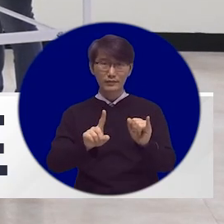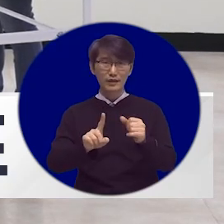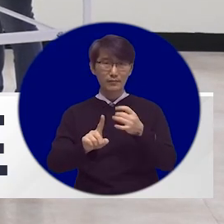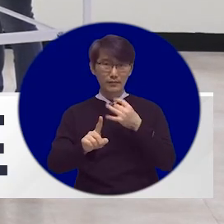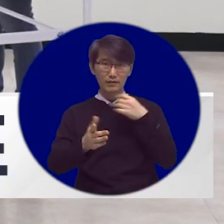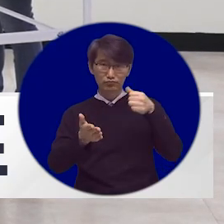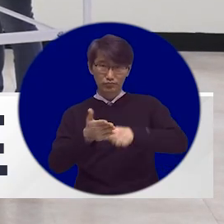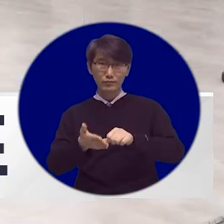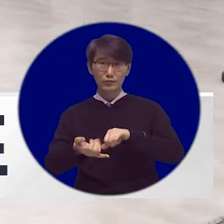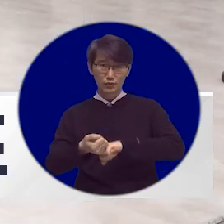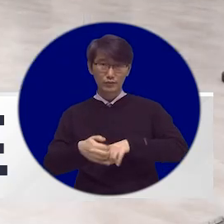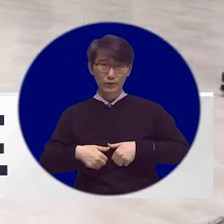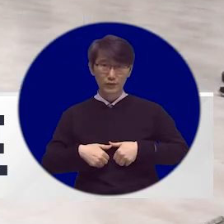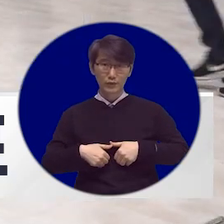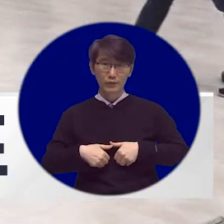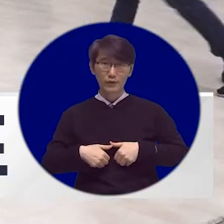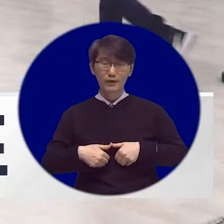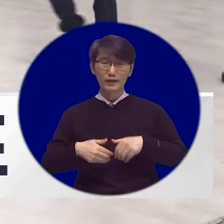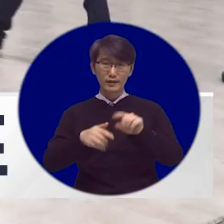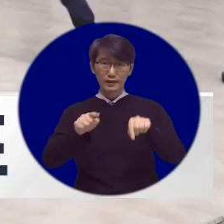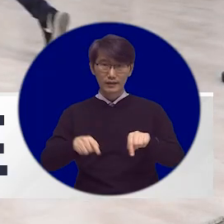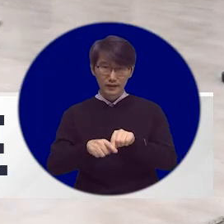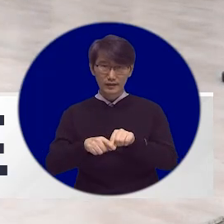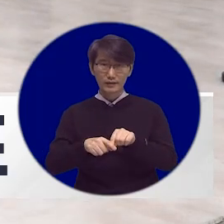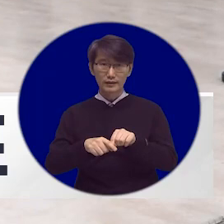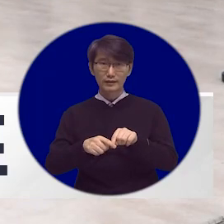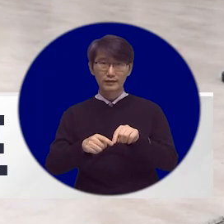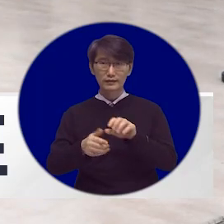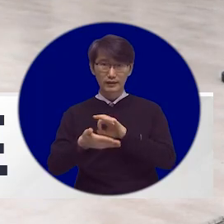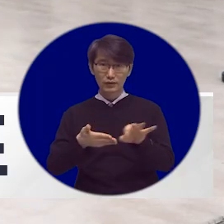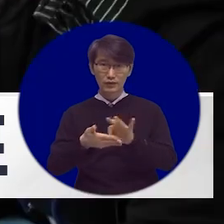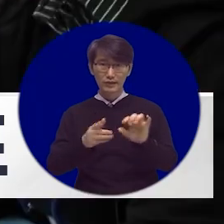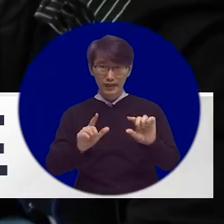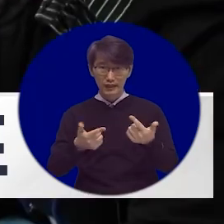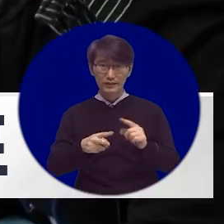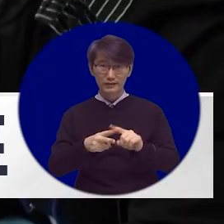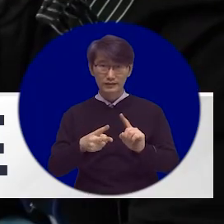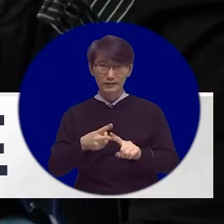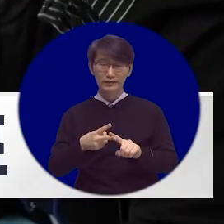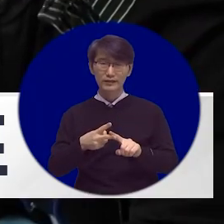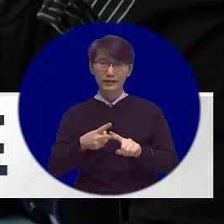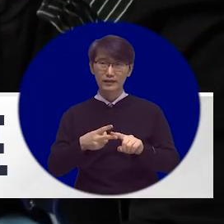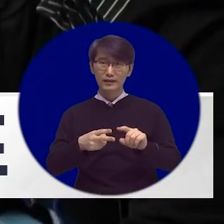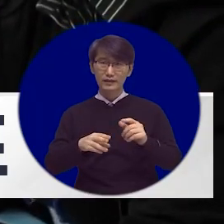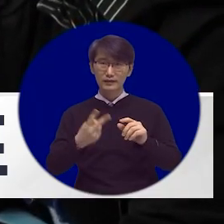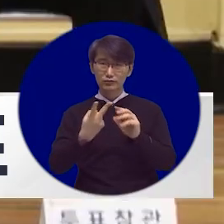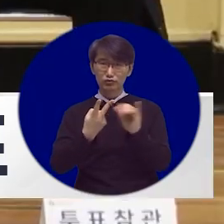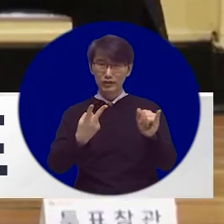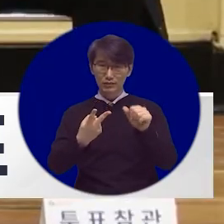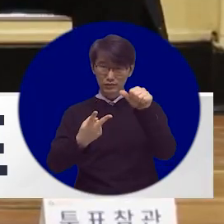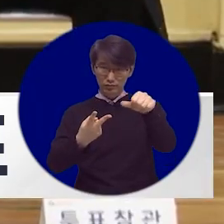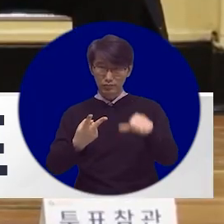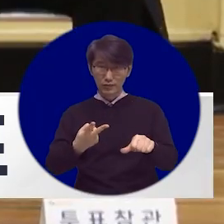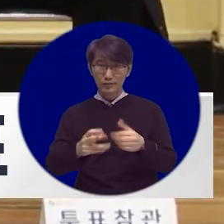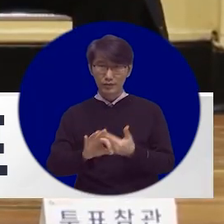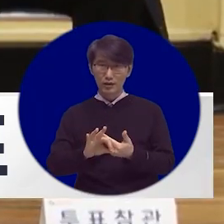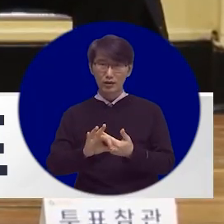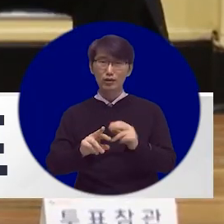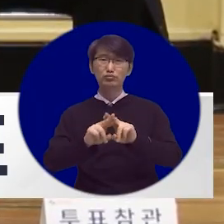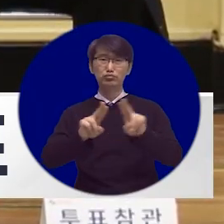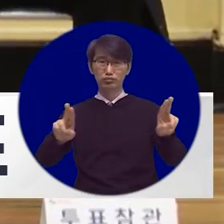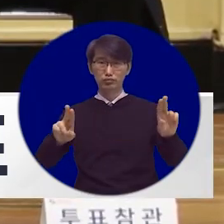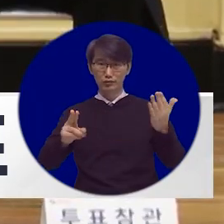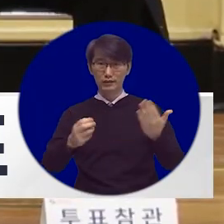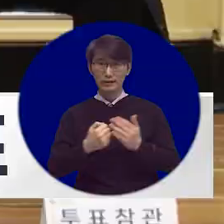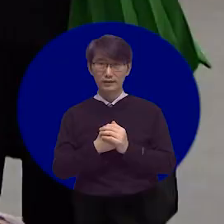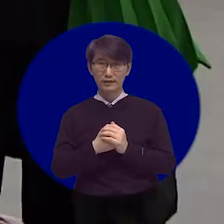후보자에게만 기표해야 합니다. 기표소에 비치된 기표 용구를 사용하지 않거나 2 이상의 후보자에게 기표했다면 그 표는